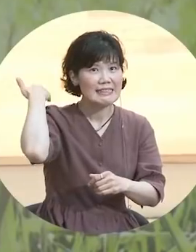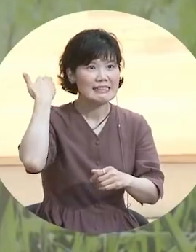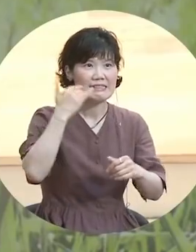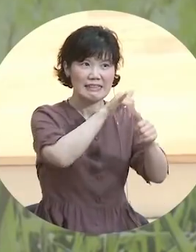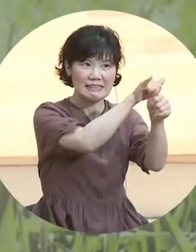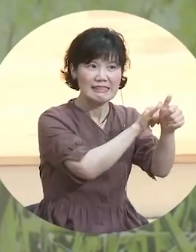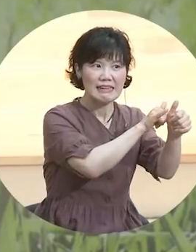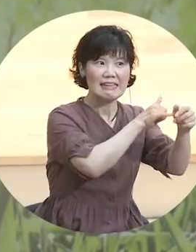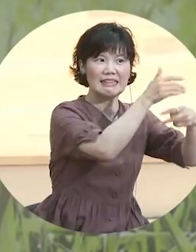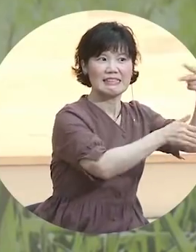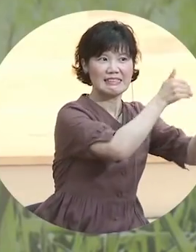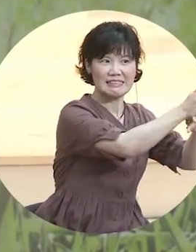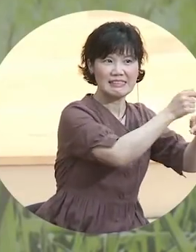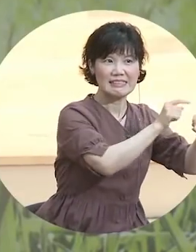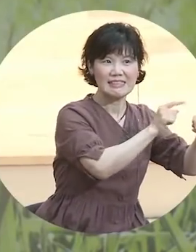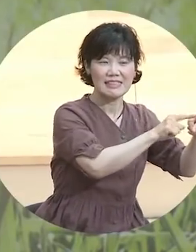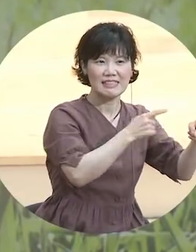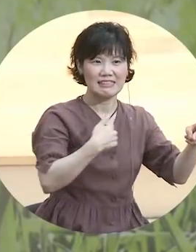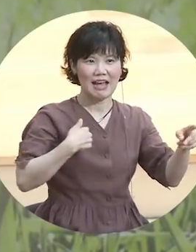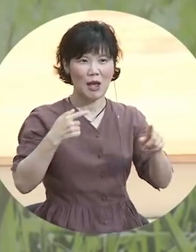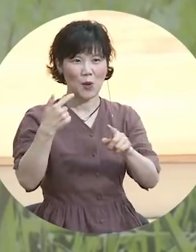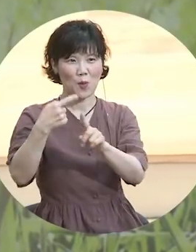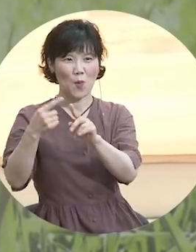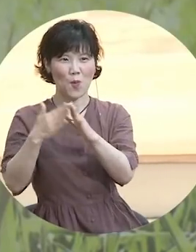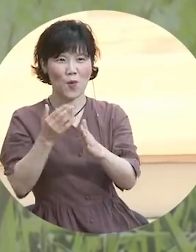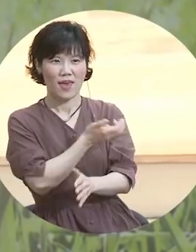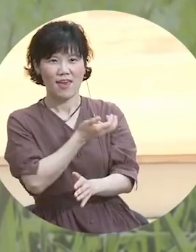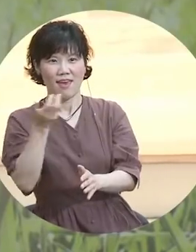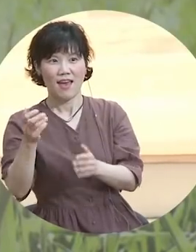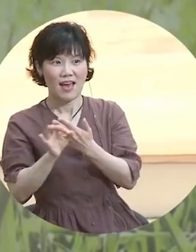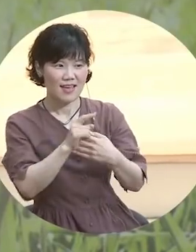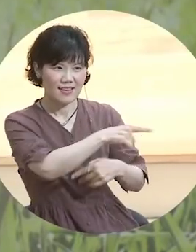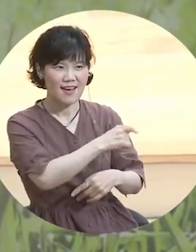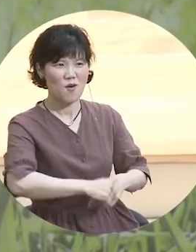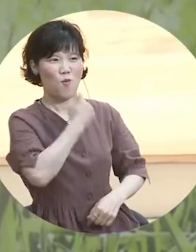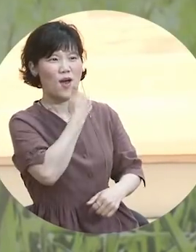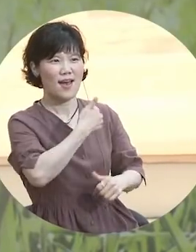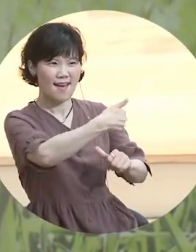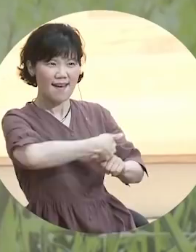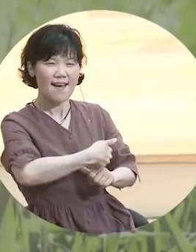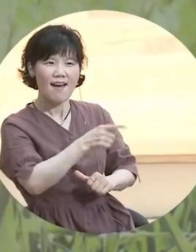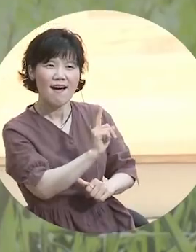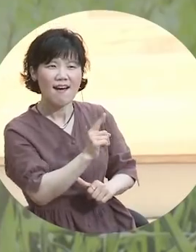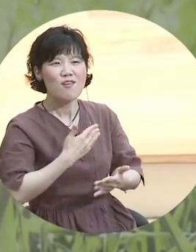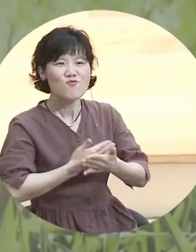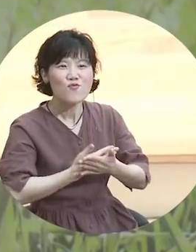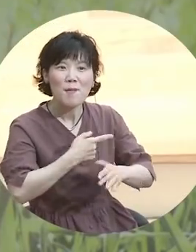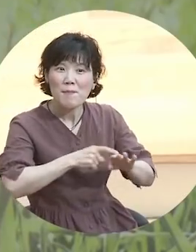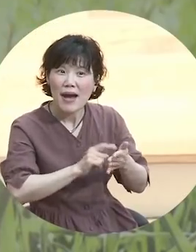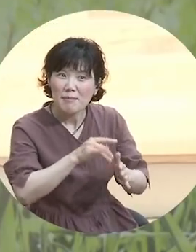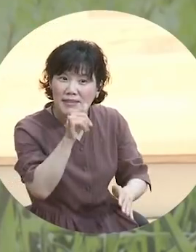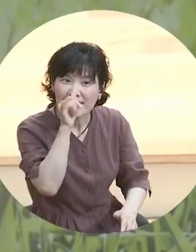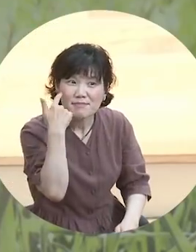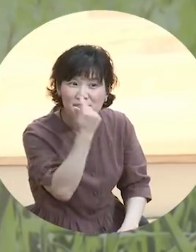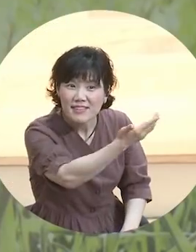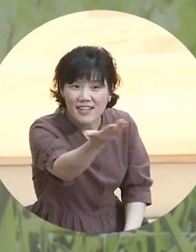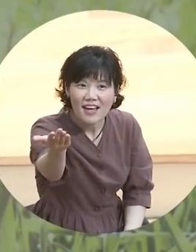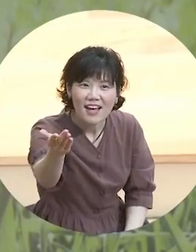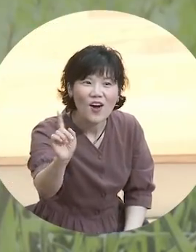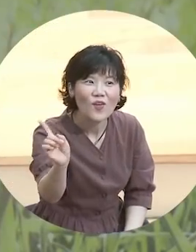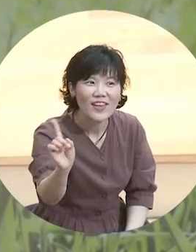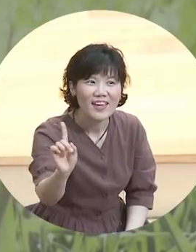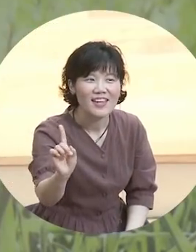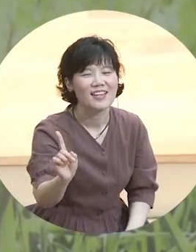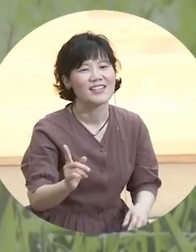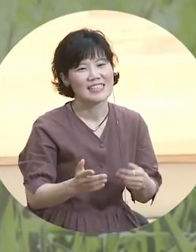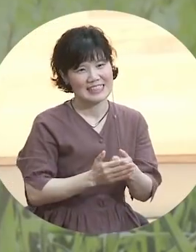신이 화가 나가지고는 해코지하는 거 아닌가라는 그런 막연한 두려움을 갖고 계신 분들이 혹 이 자리에 계실지도